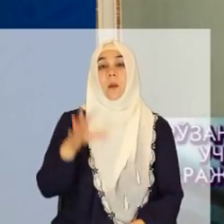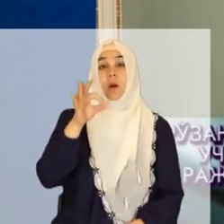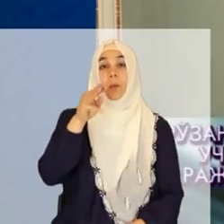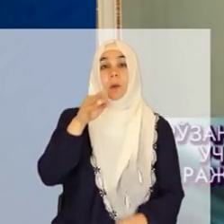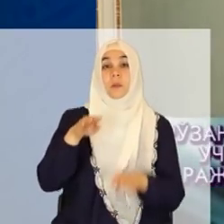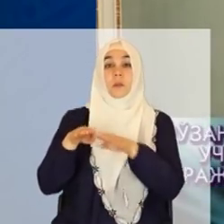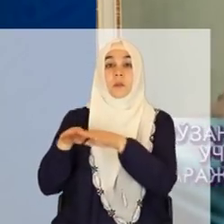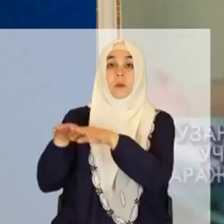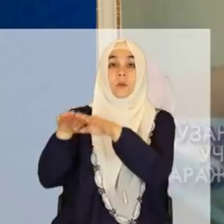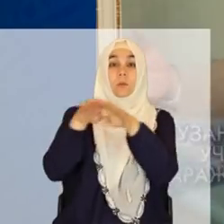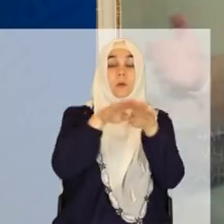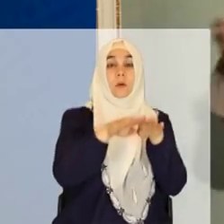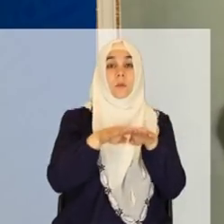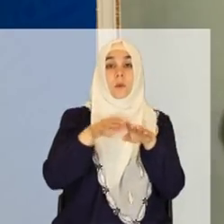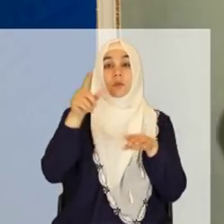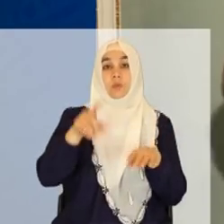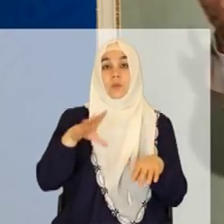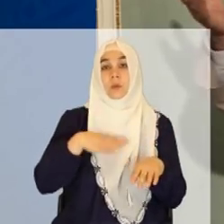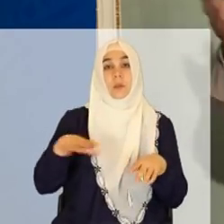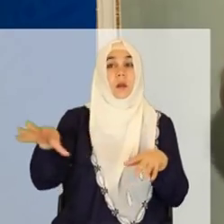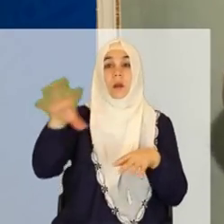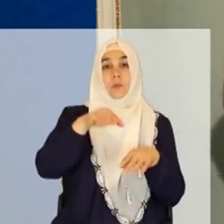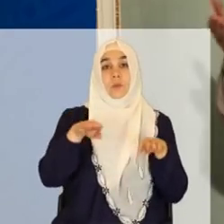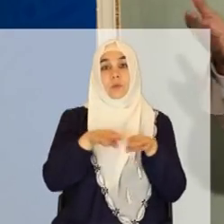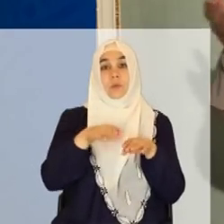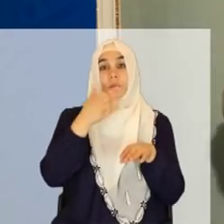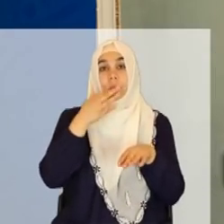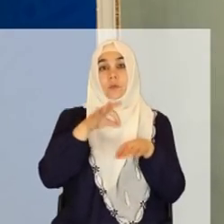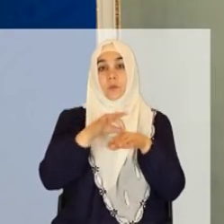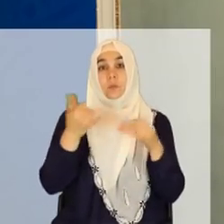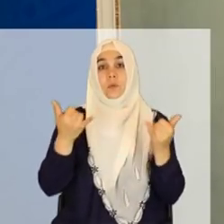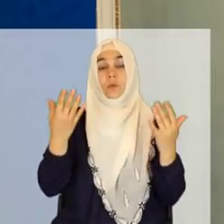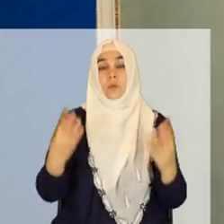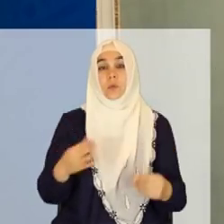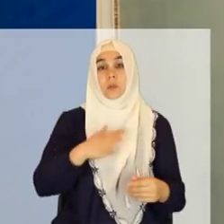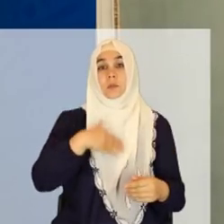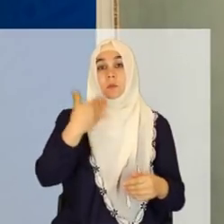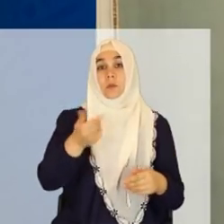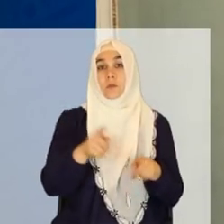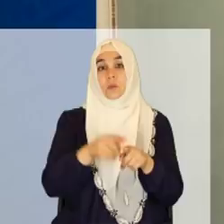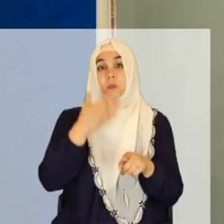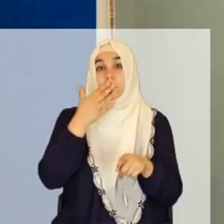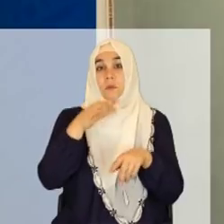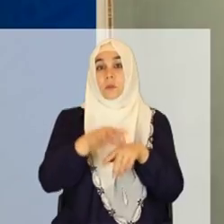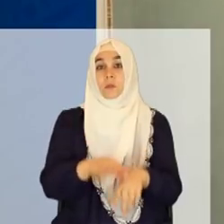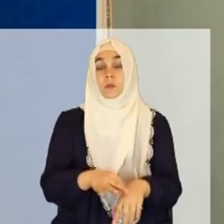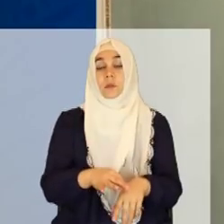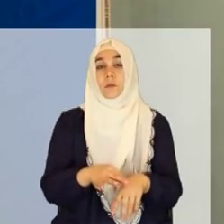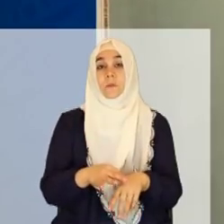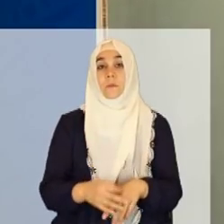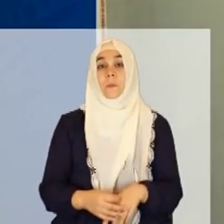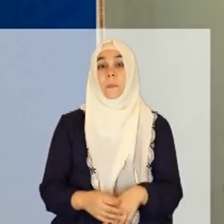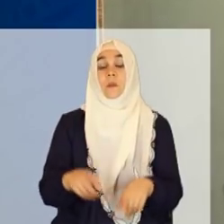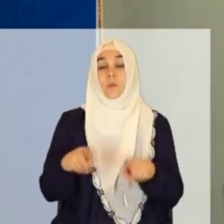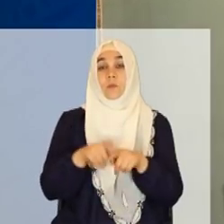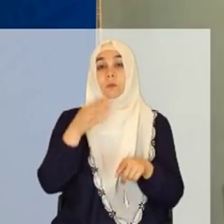Ommaning rozasi degani omma xalqni, hamma tutayotgan roza. Mana shu bugungi kunda siz bilan biz tutayotgan roza.